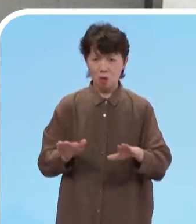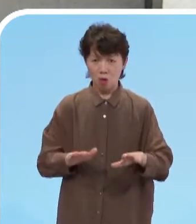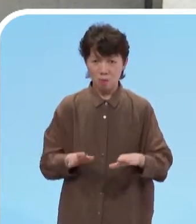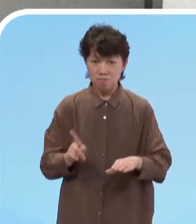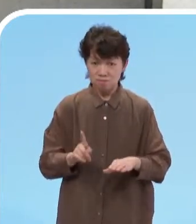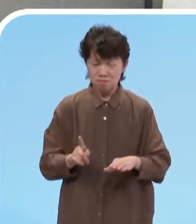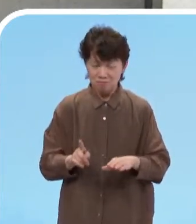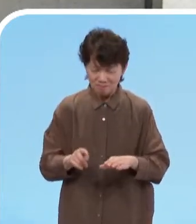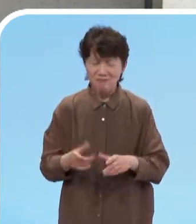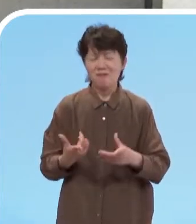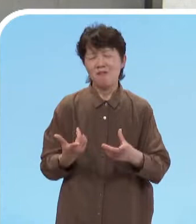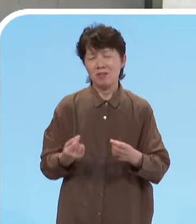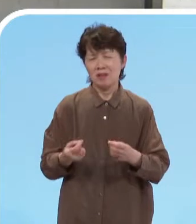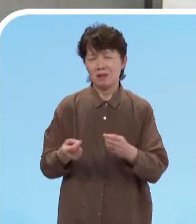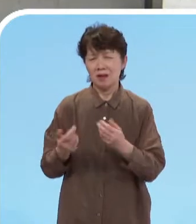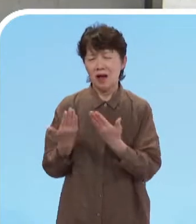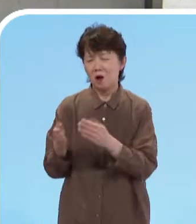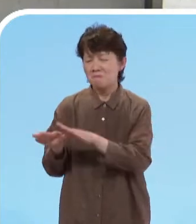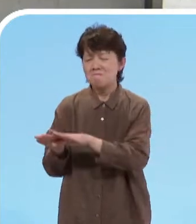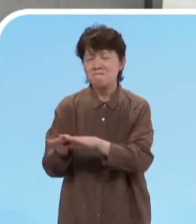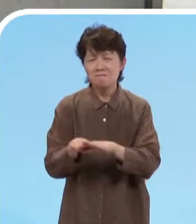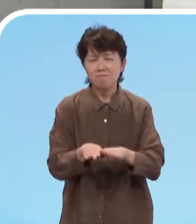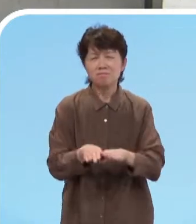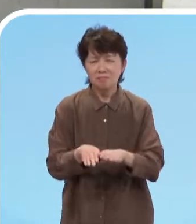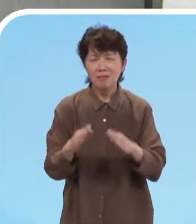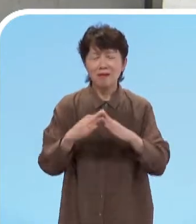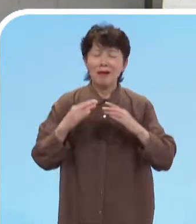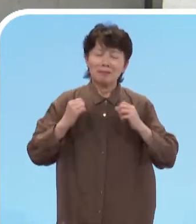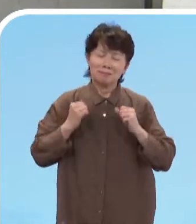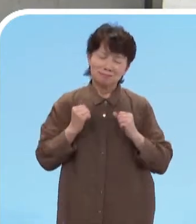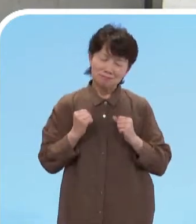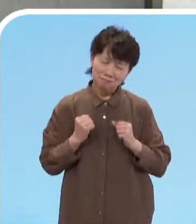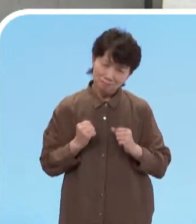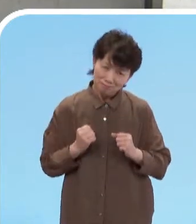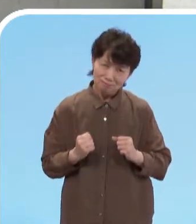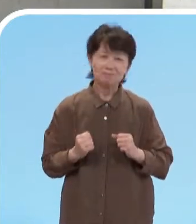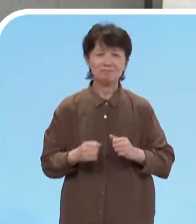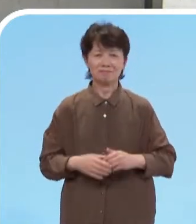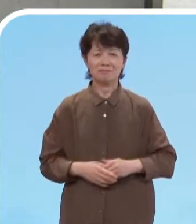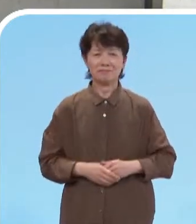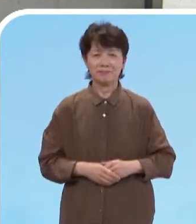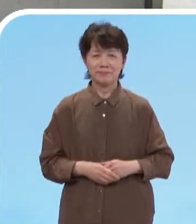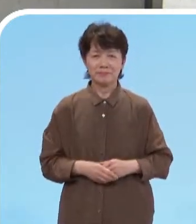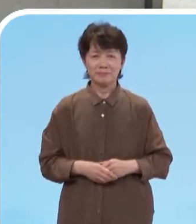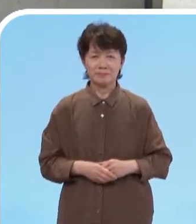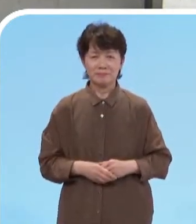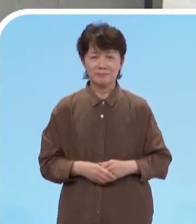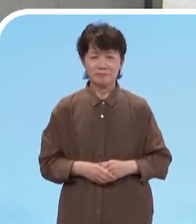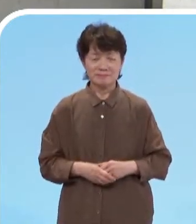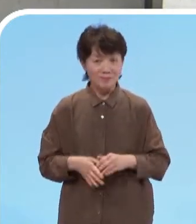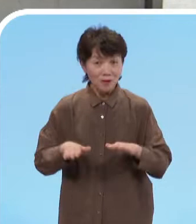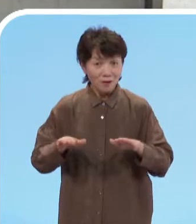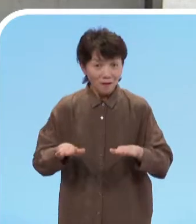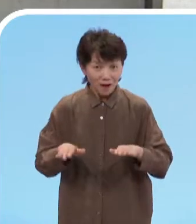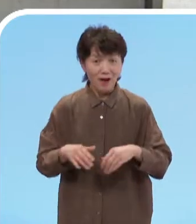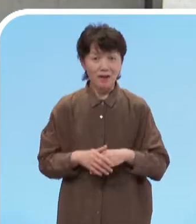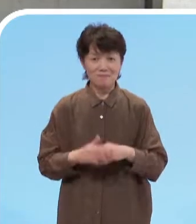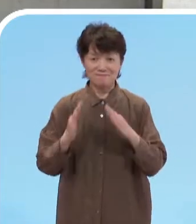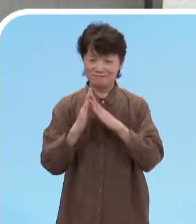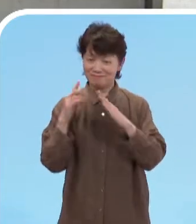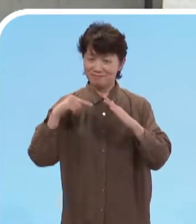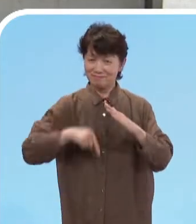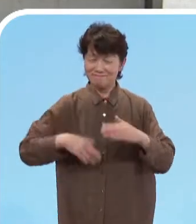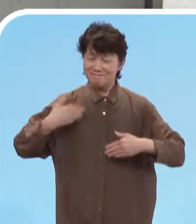ちにとっては学校が臨時休業のため家庭内にいる時間が長くなっています。そこで今回は